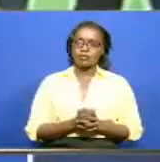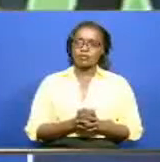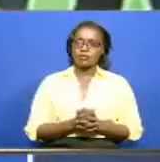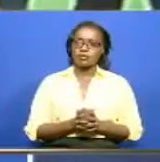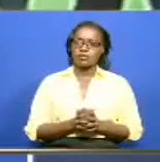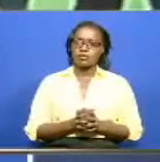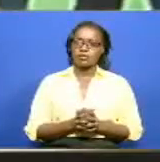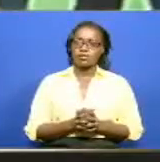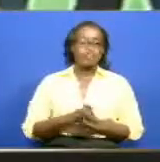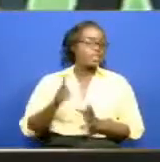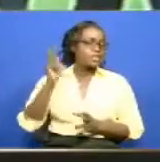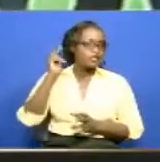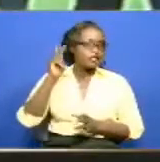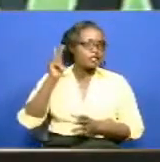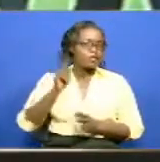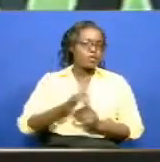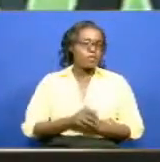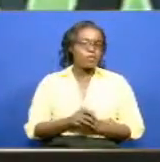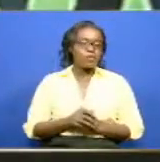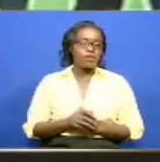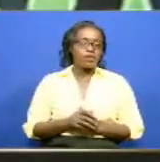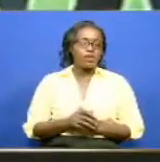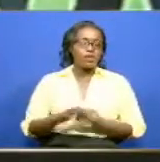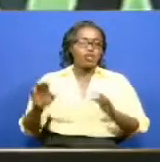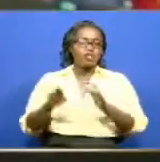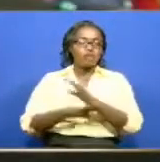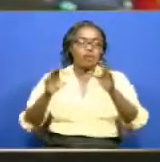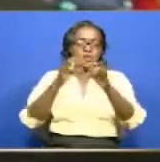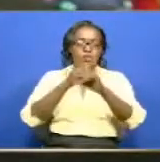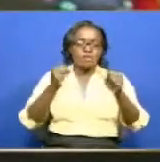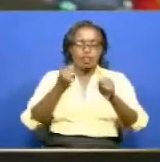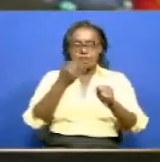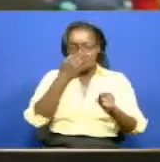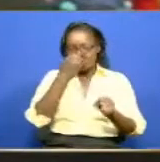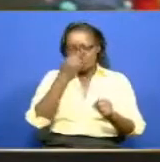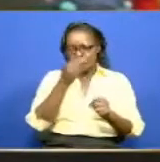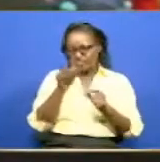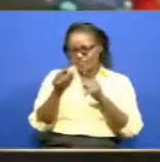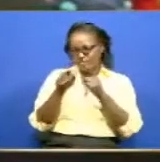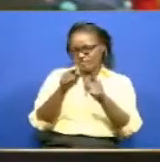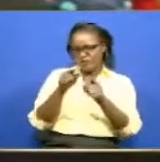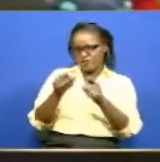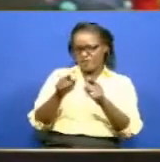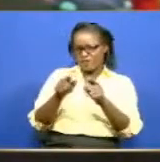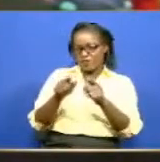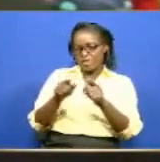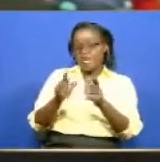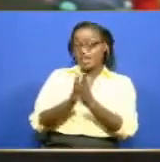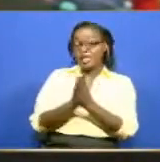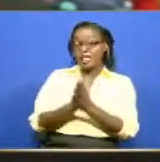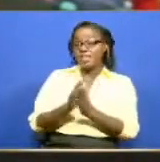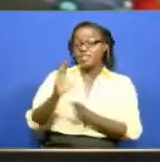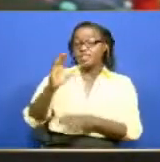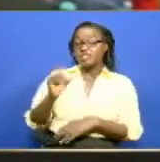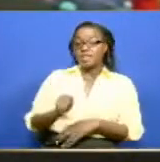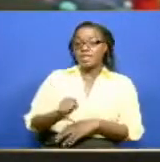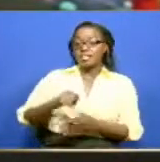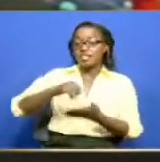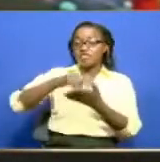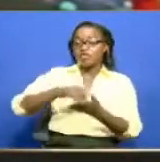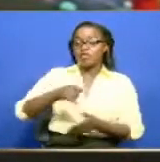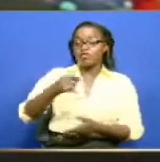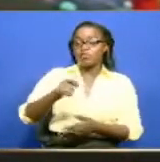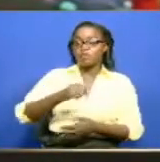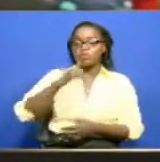Sasa tuelekee kule Kisii ambapo Naibu wa Rais William Ruto amewakosoa mawaziri ambao wanajihusisha katika siasa, huku